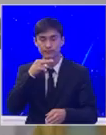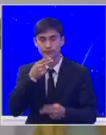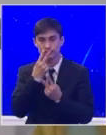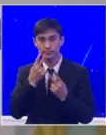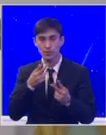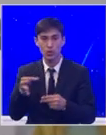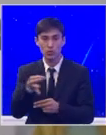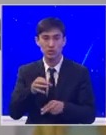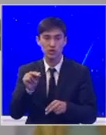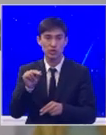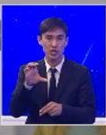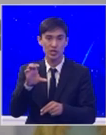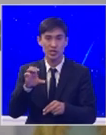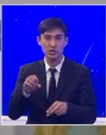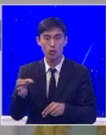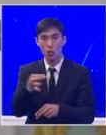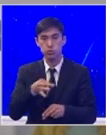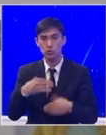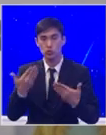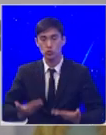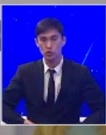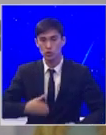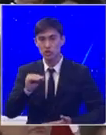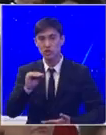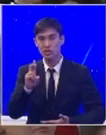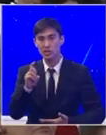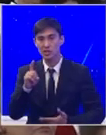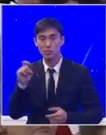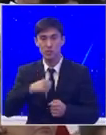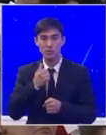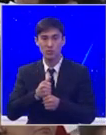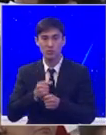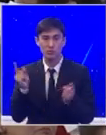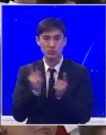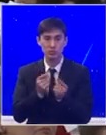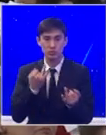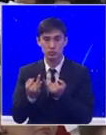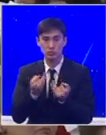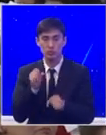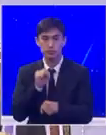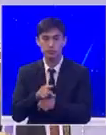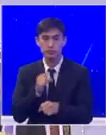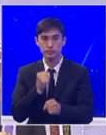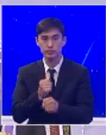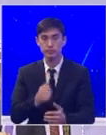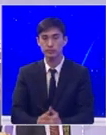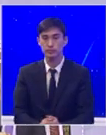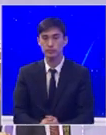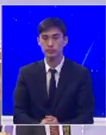аудандық төтенше жағдай бөлімі мен облыстық тұрғын үй коммуналдық шаруашылық басқармасына жоба жасап, қолға алуды тапсырды.